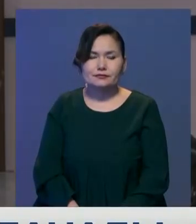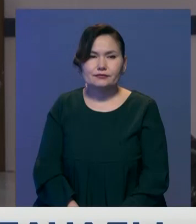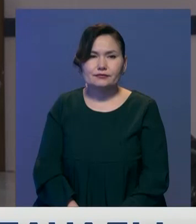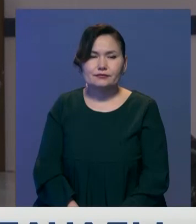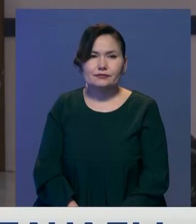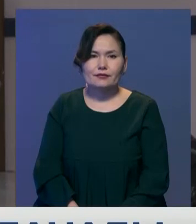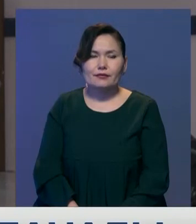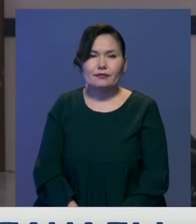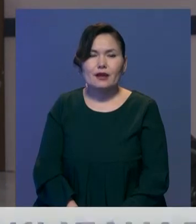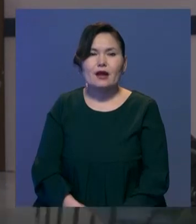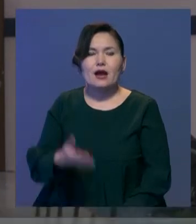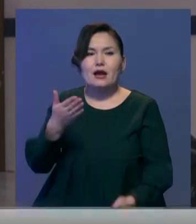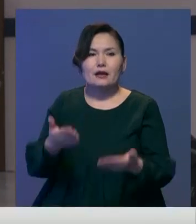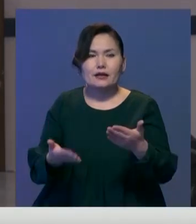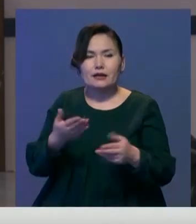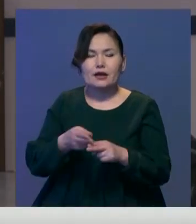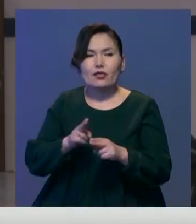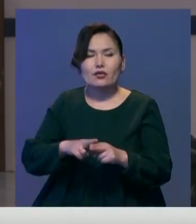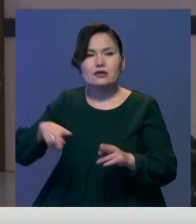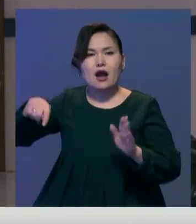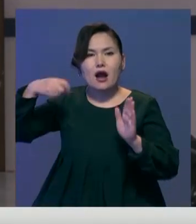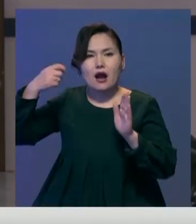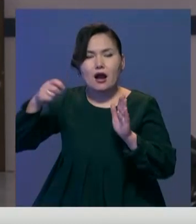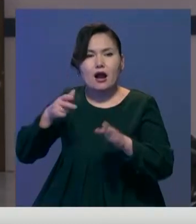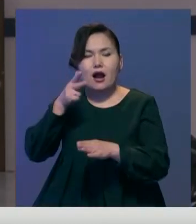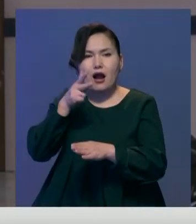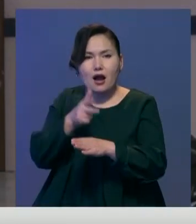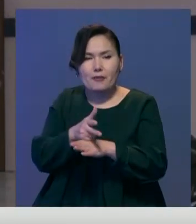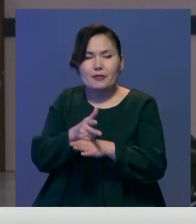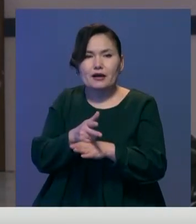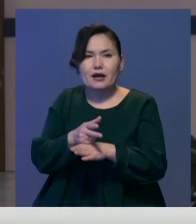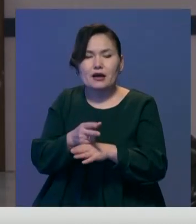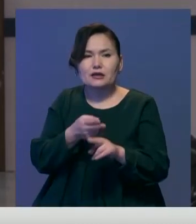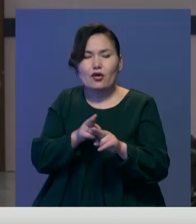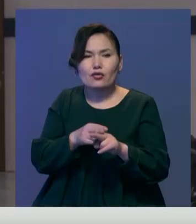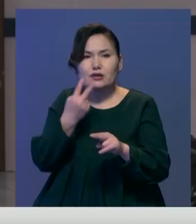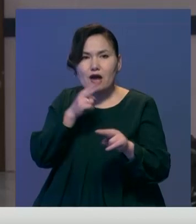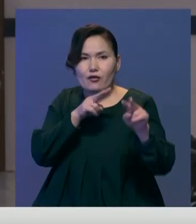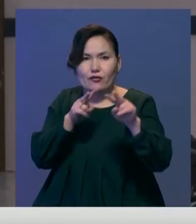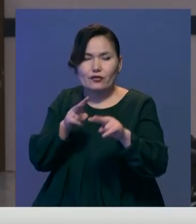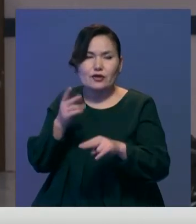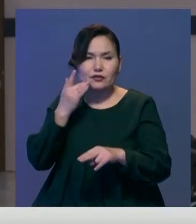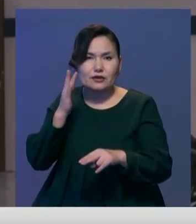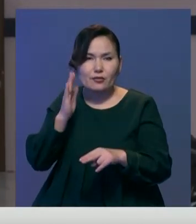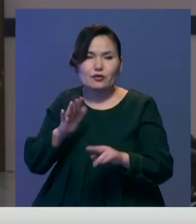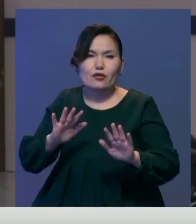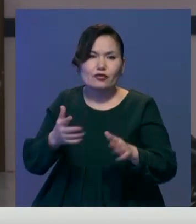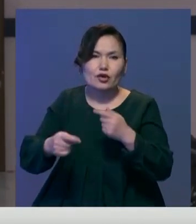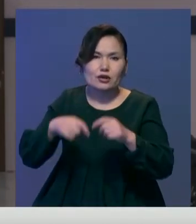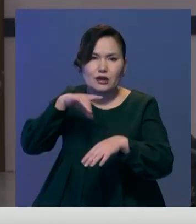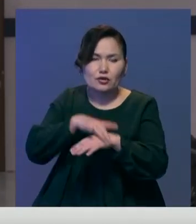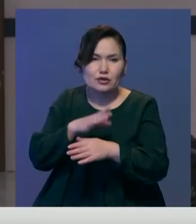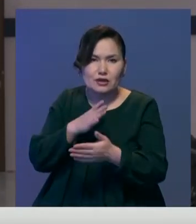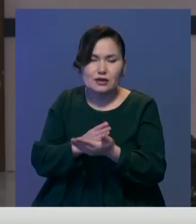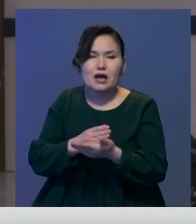Егер камераның алдын 3 минуттан артық жапқан жағдайда, онда орталықтың директоріне және біздің операторларға хабарлама түседі.